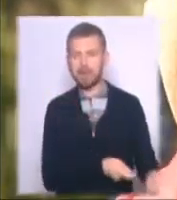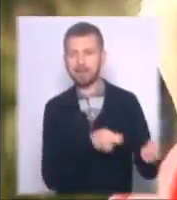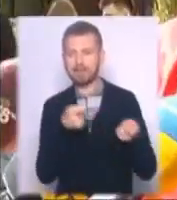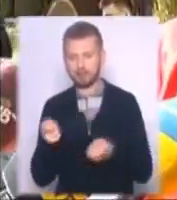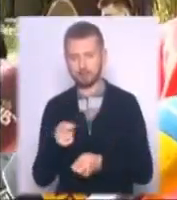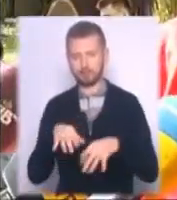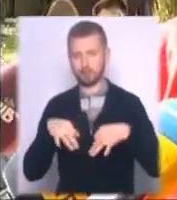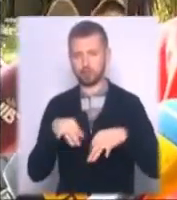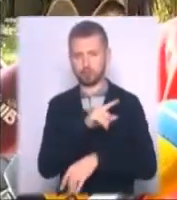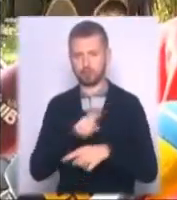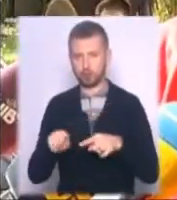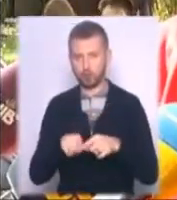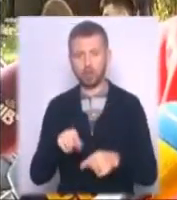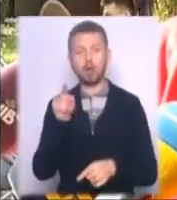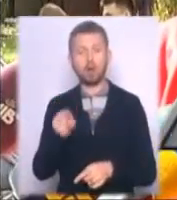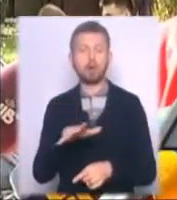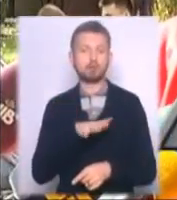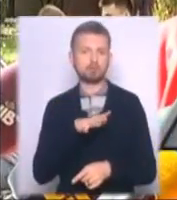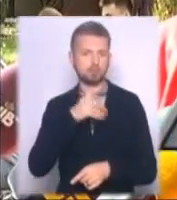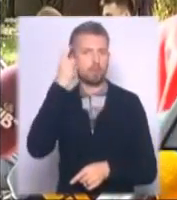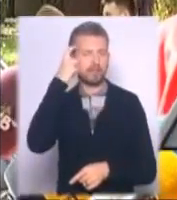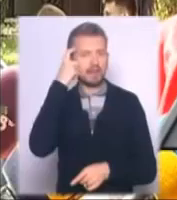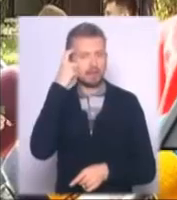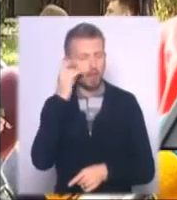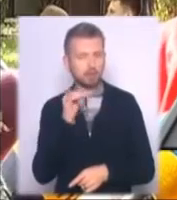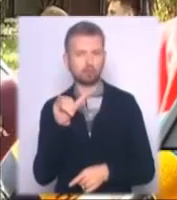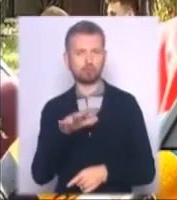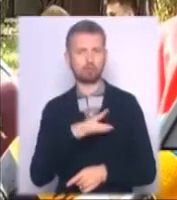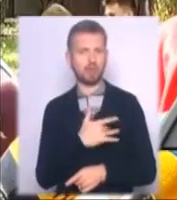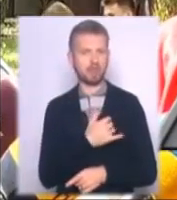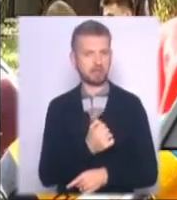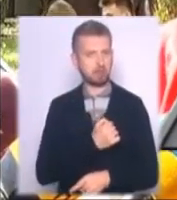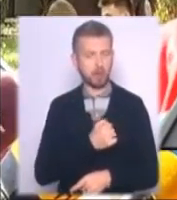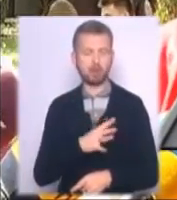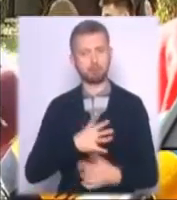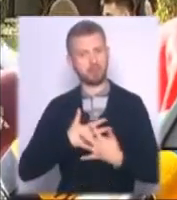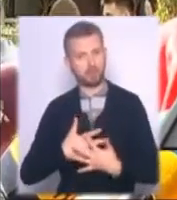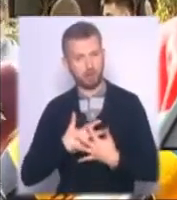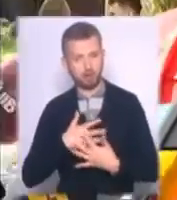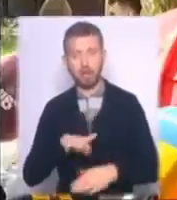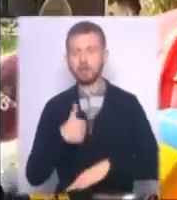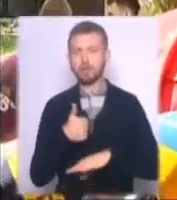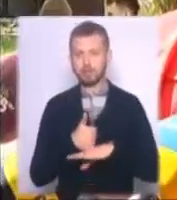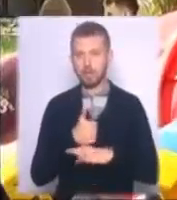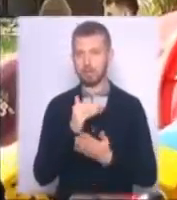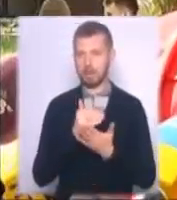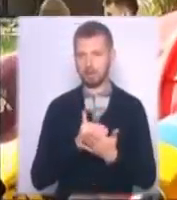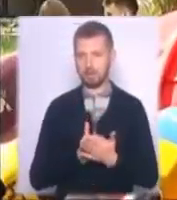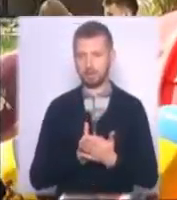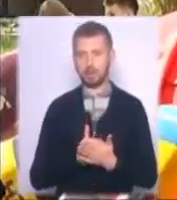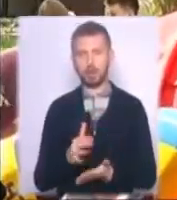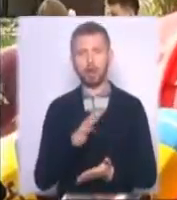швидкої. Він був в сознанні. У него было сердцебиение и было дыхание. Это основные параметры. Был принесен,